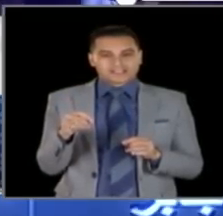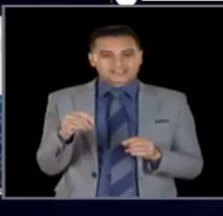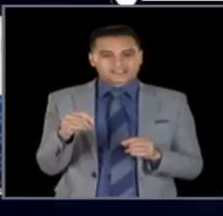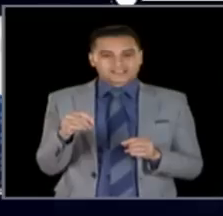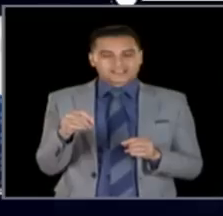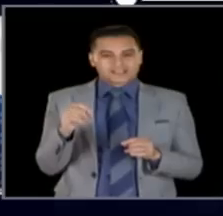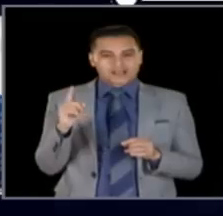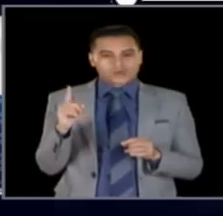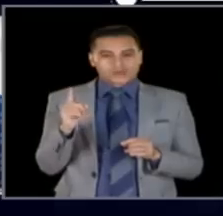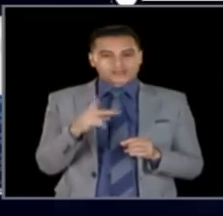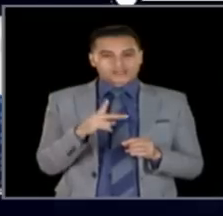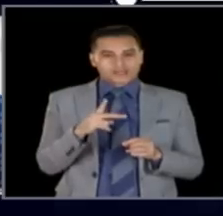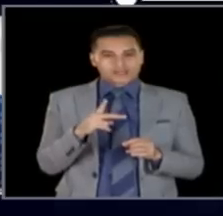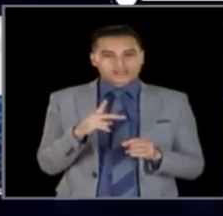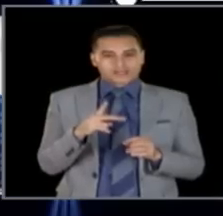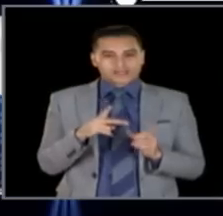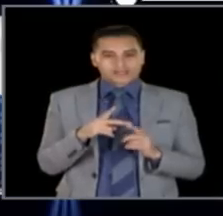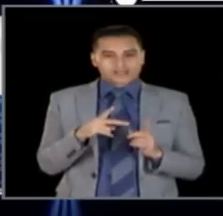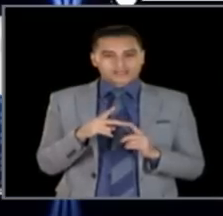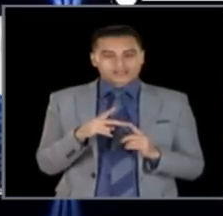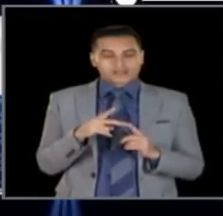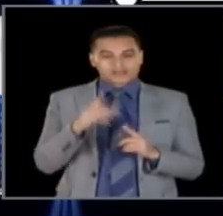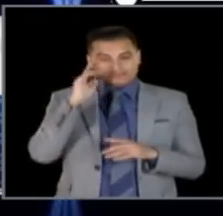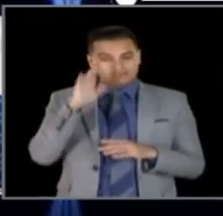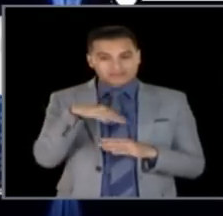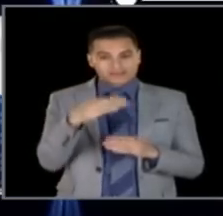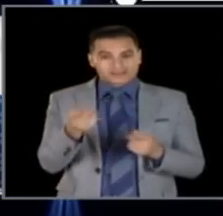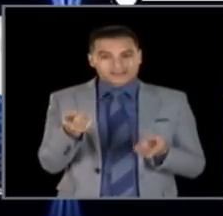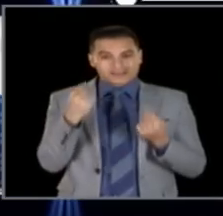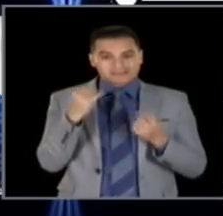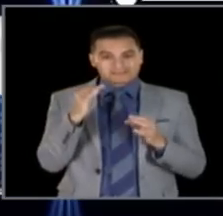سيزيوم رقم اتنين. الاختيارات منطق غريب جدا.